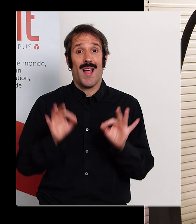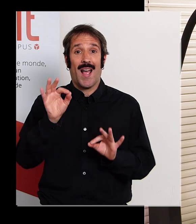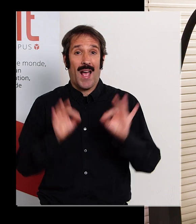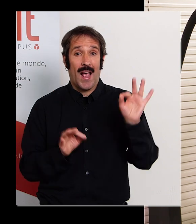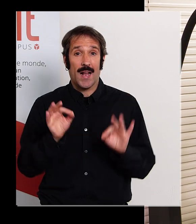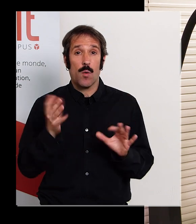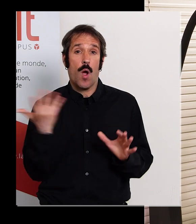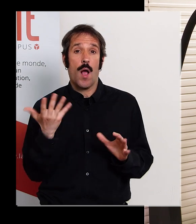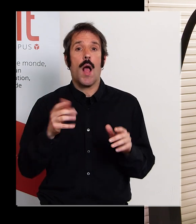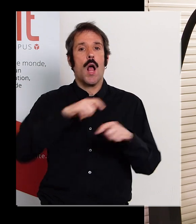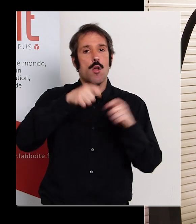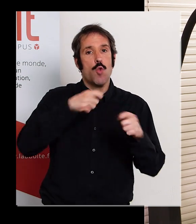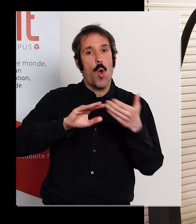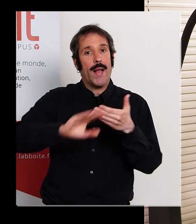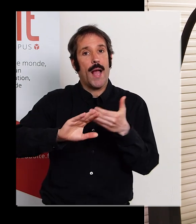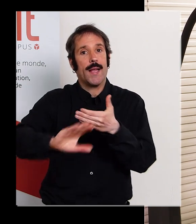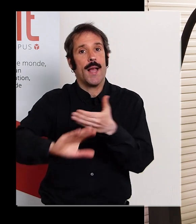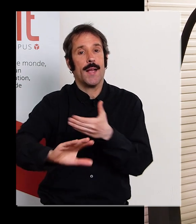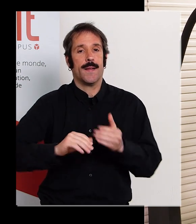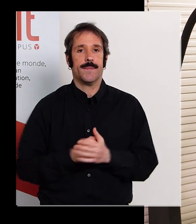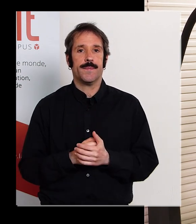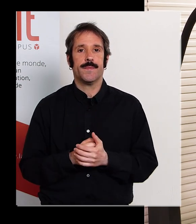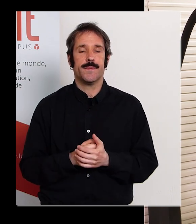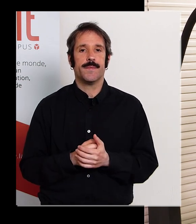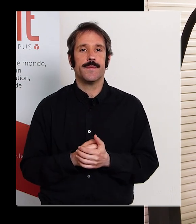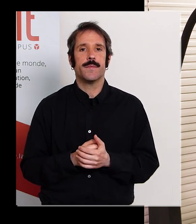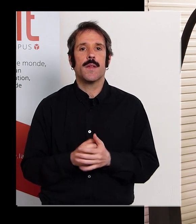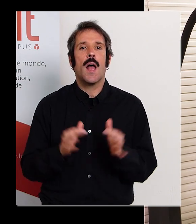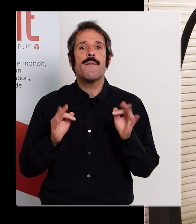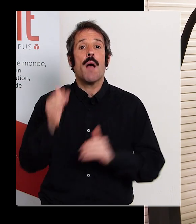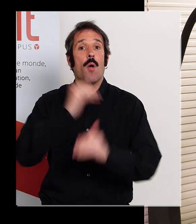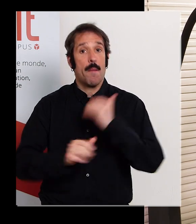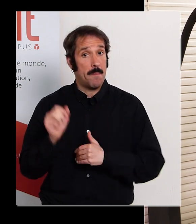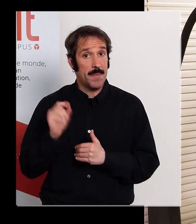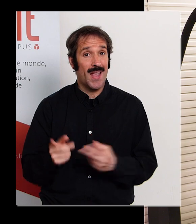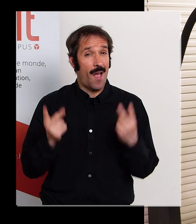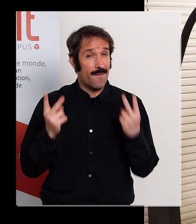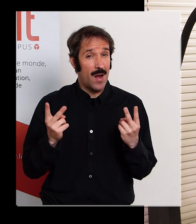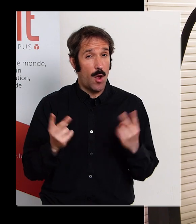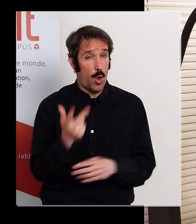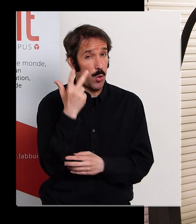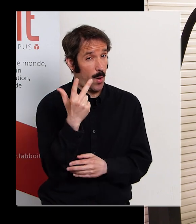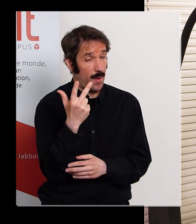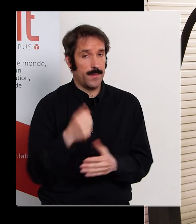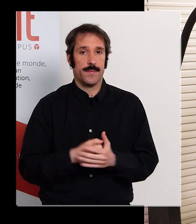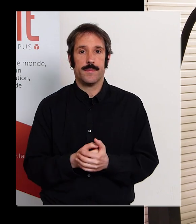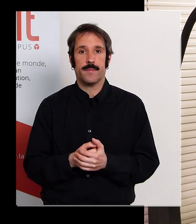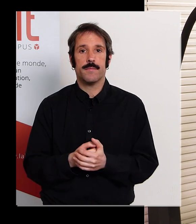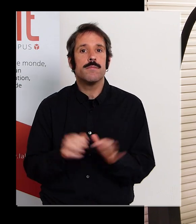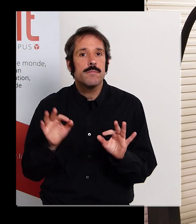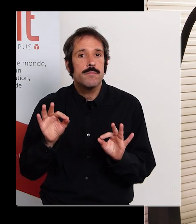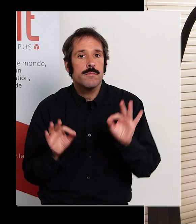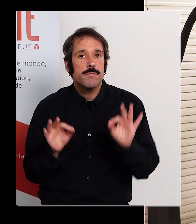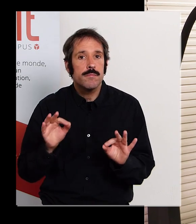régler l'écart entre les différents nœuds de notre surjeteuse. Ici, pour ce programme, la valeur est de 3. Donc